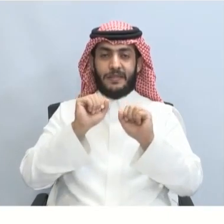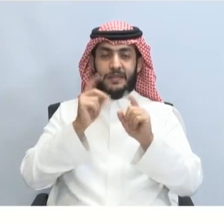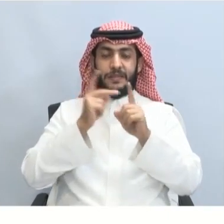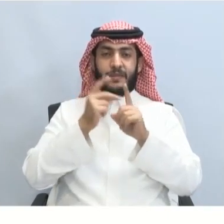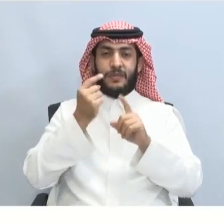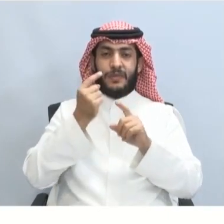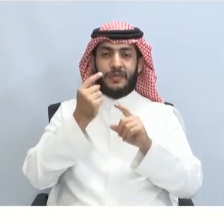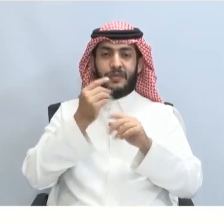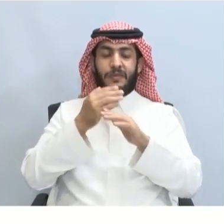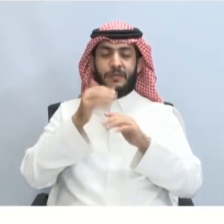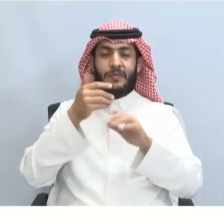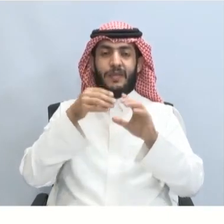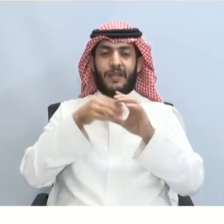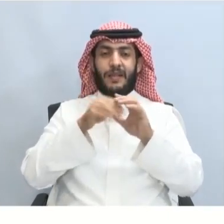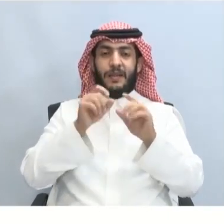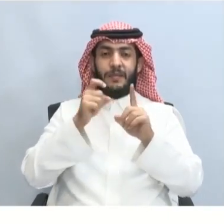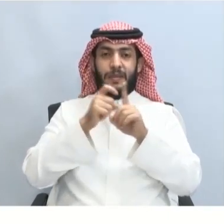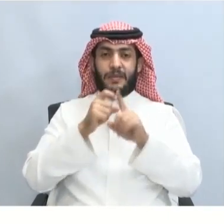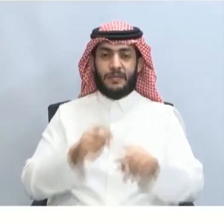1 ثم بداخل